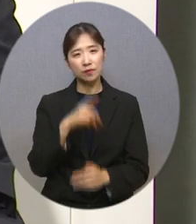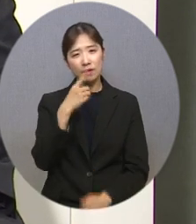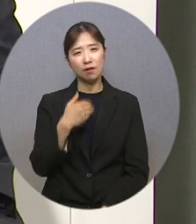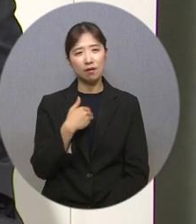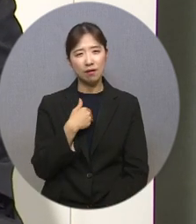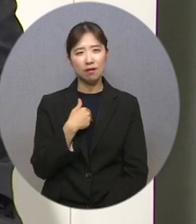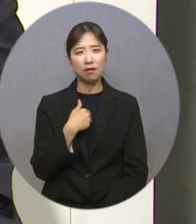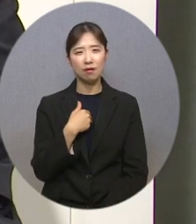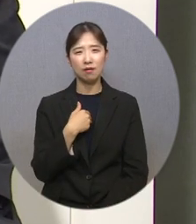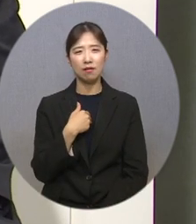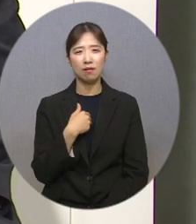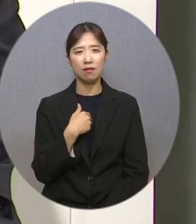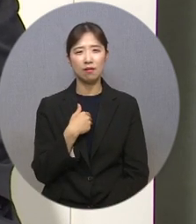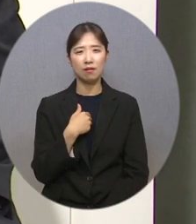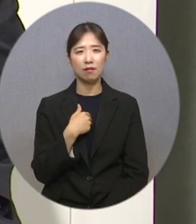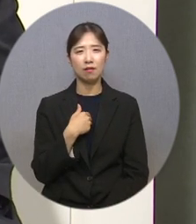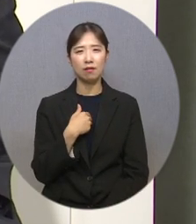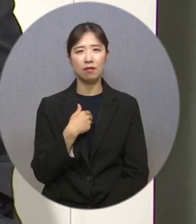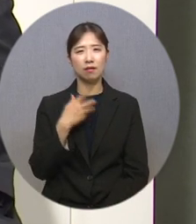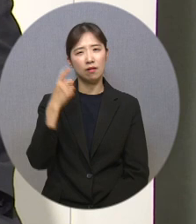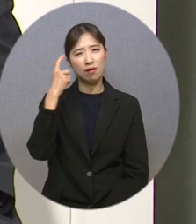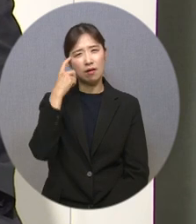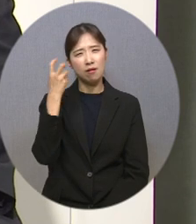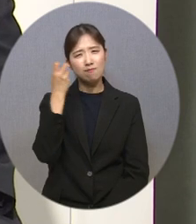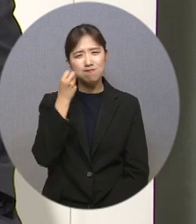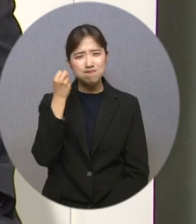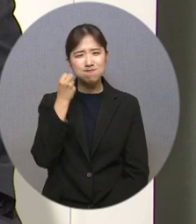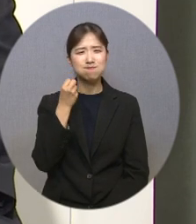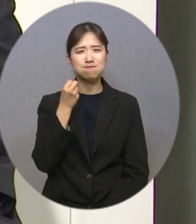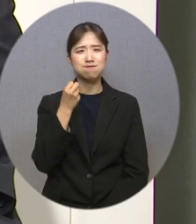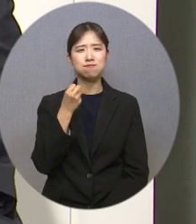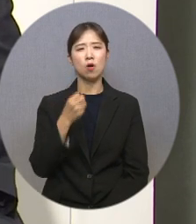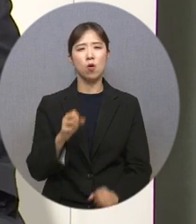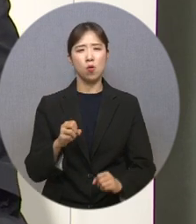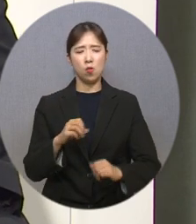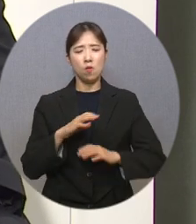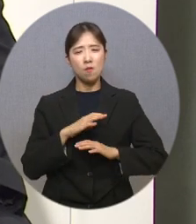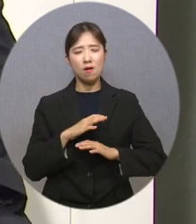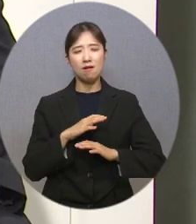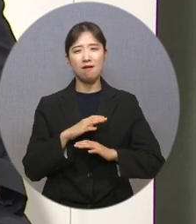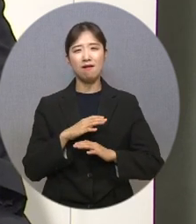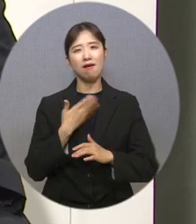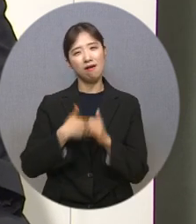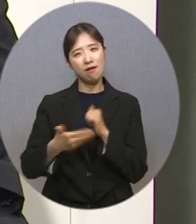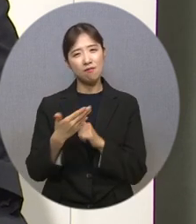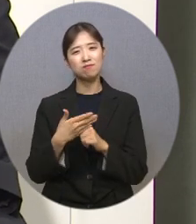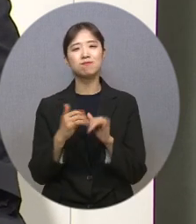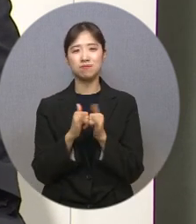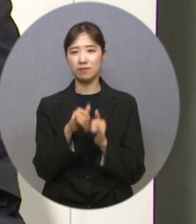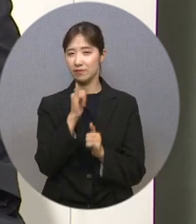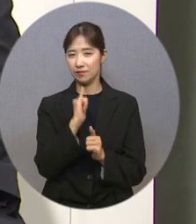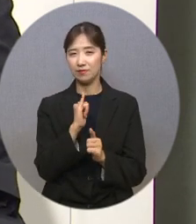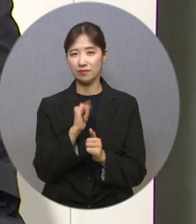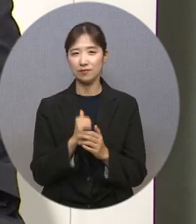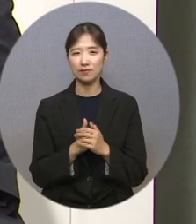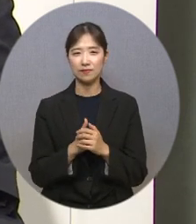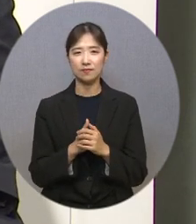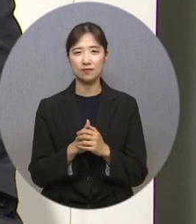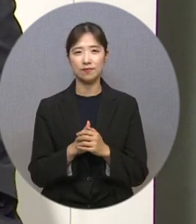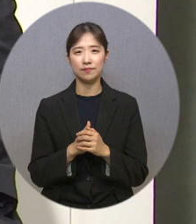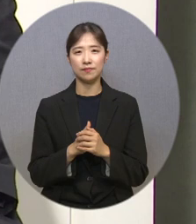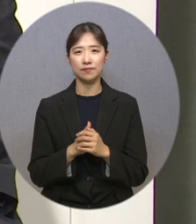저희들한테 굉장히 기억할 수 없는 놀라운 메시지를 전해준 분이 계시죠.